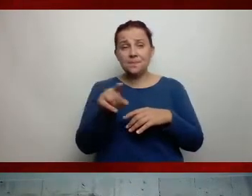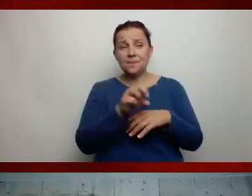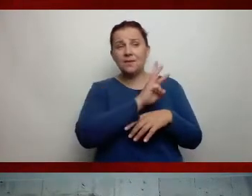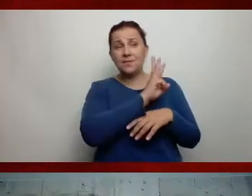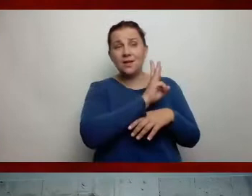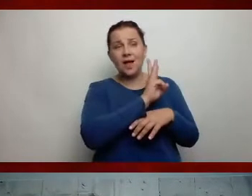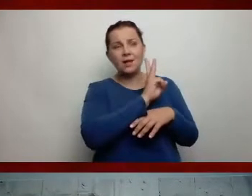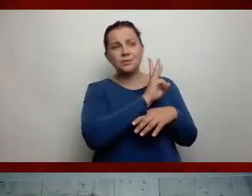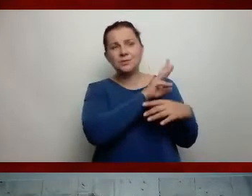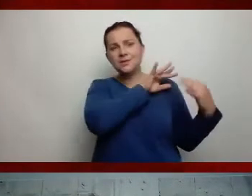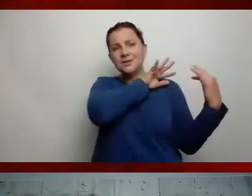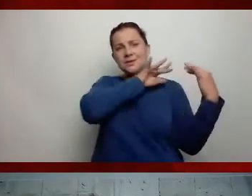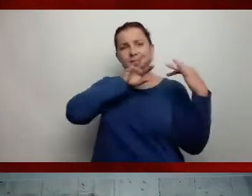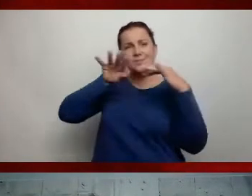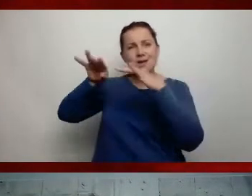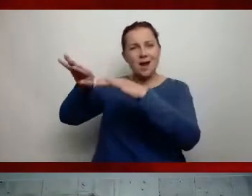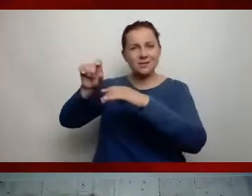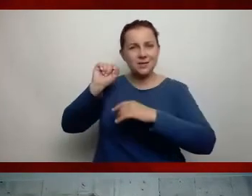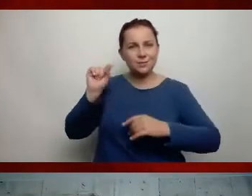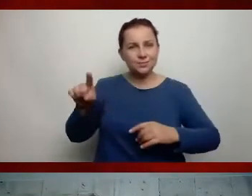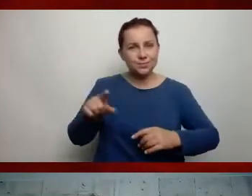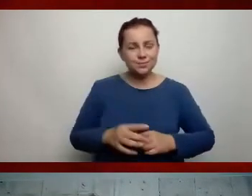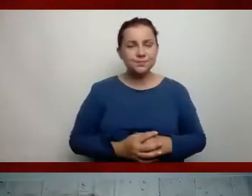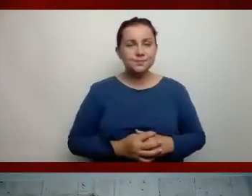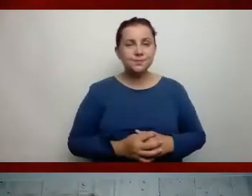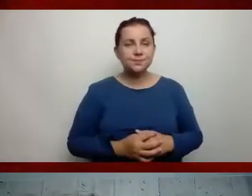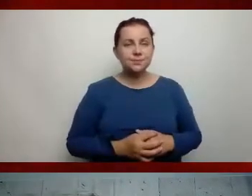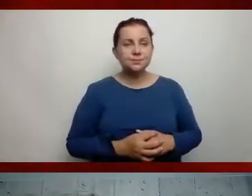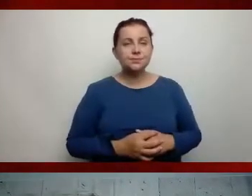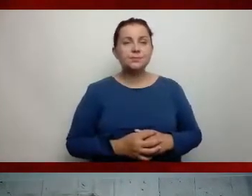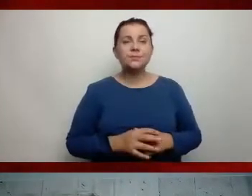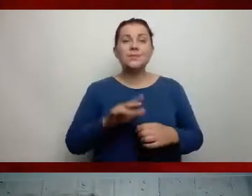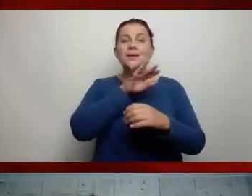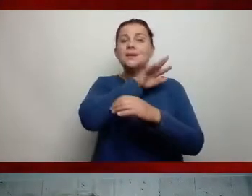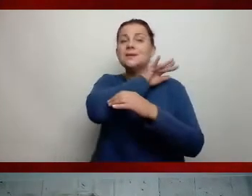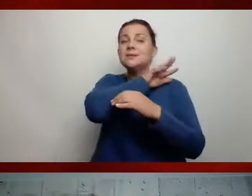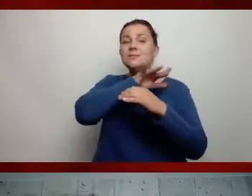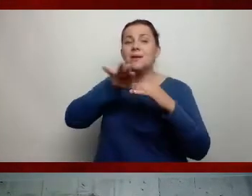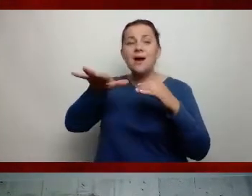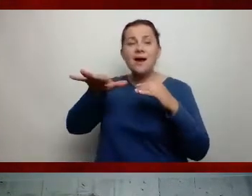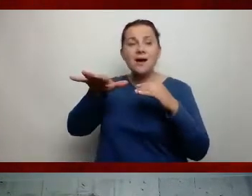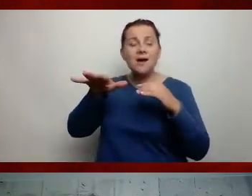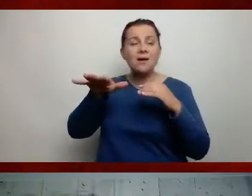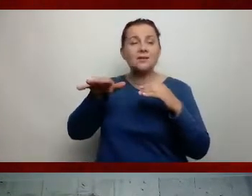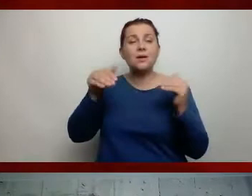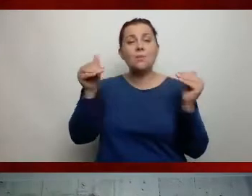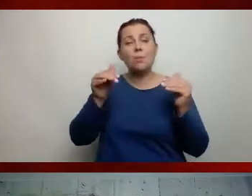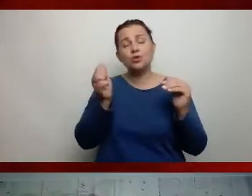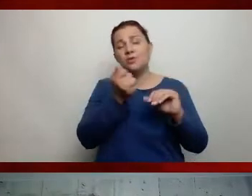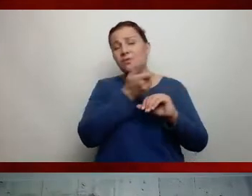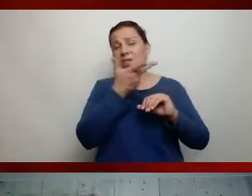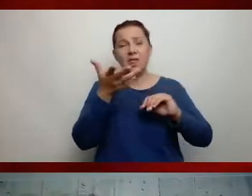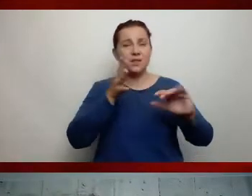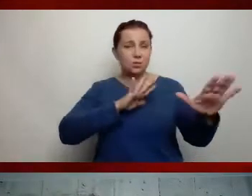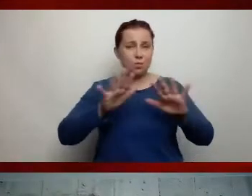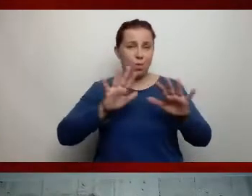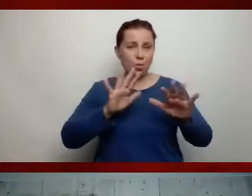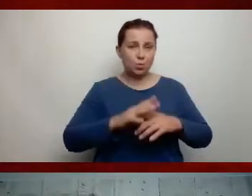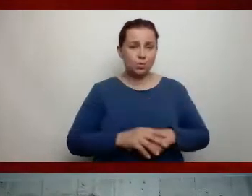inspiracją. I ta inspiracja może iść w bardzo wielu kierunkach, dlatego